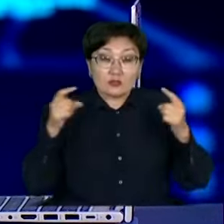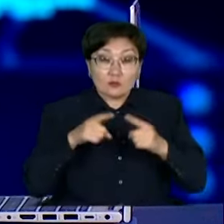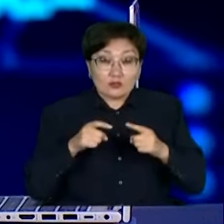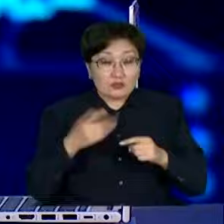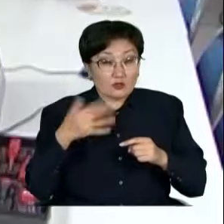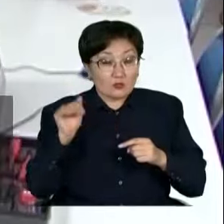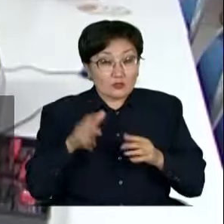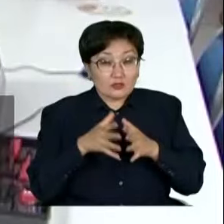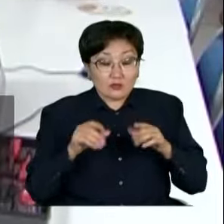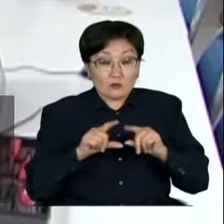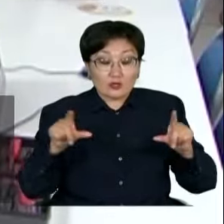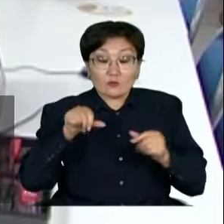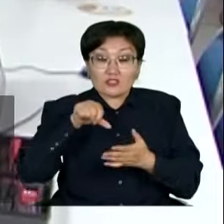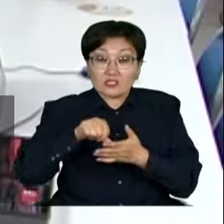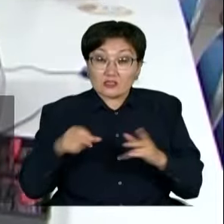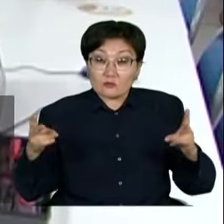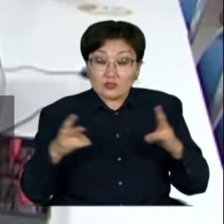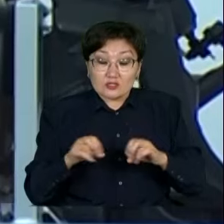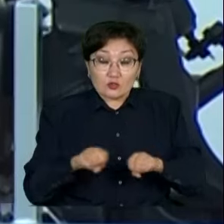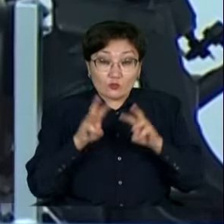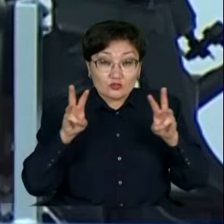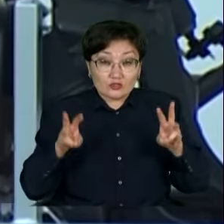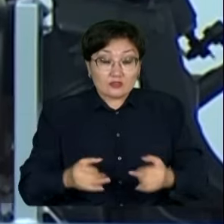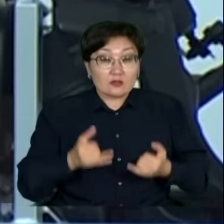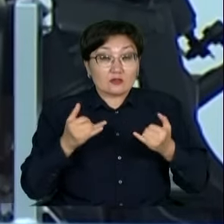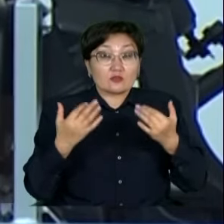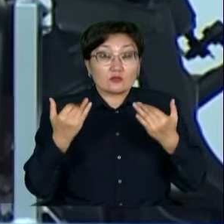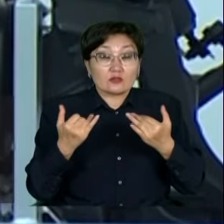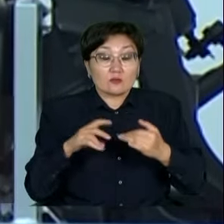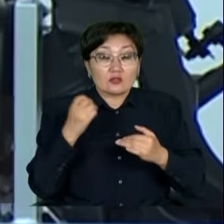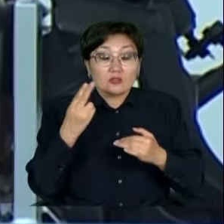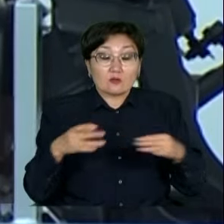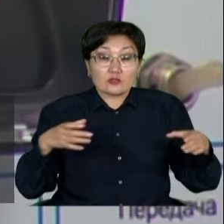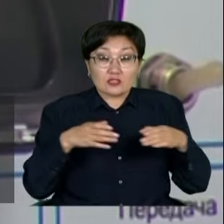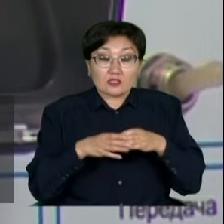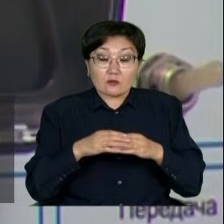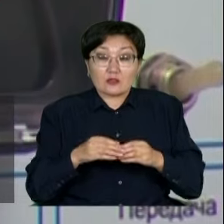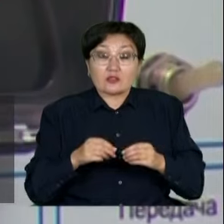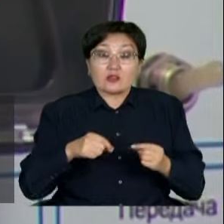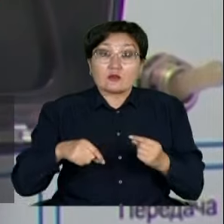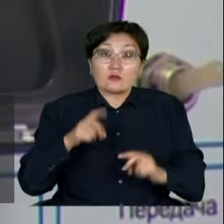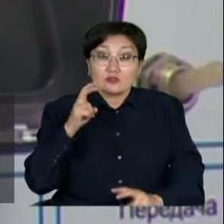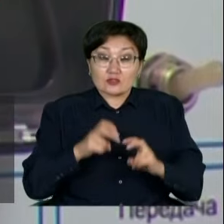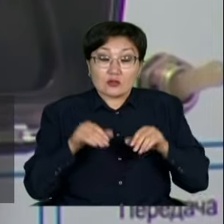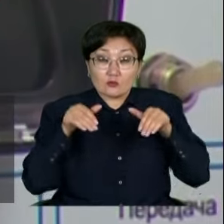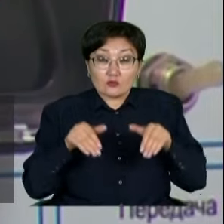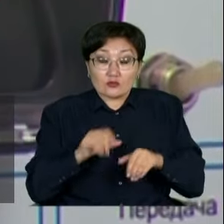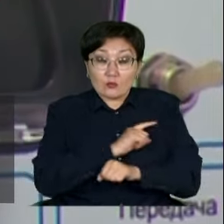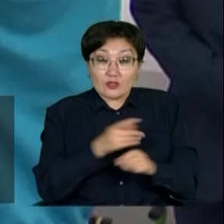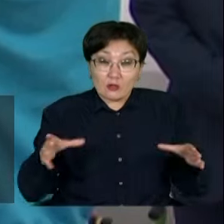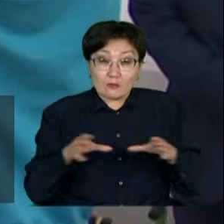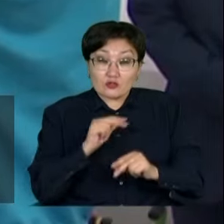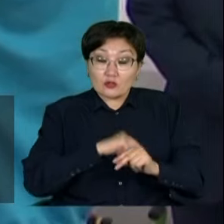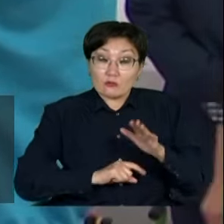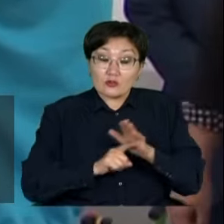50 мыңнан аса мекеме қатысыпты. Қажеттілікті қамтамасыз ету үшін енді ұлттық палата кәсіпорындар мен колледждердің күшін біріктірмек.